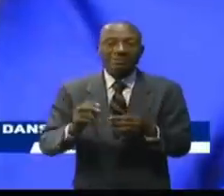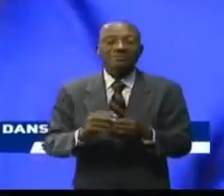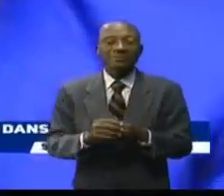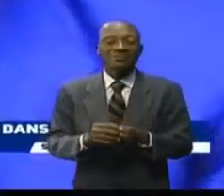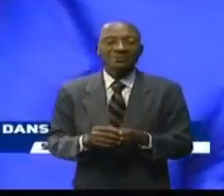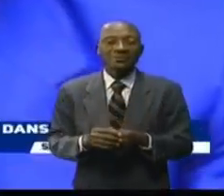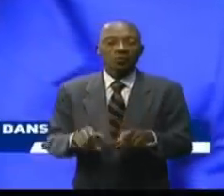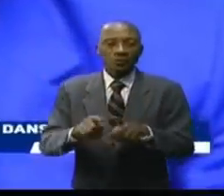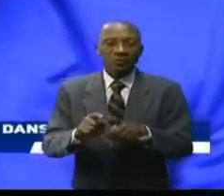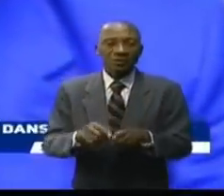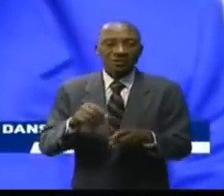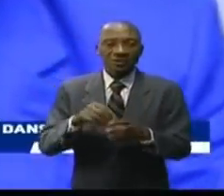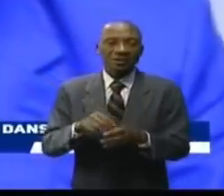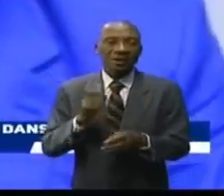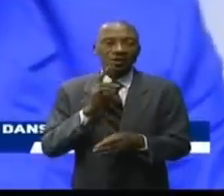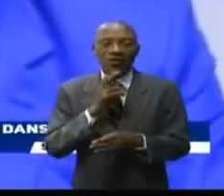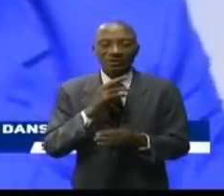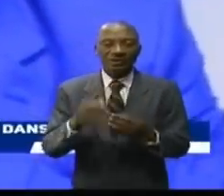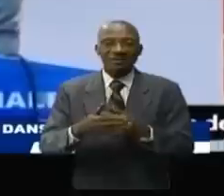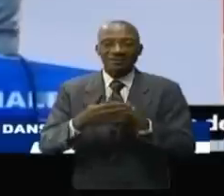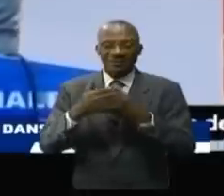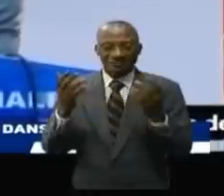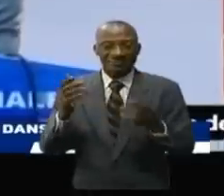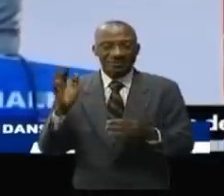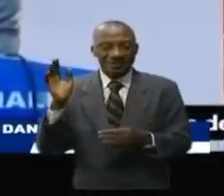la volonté de mener une enquête approfondie.